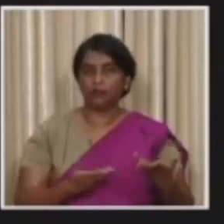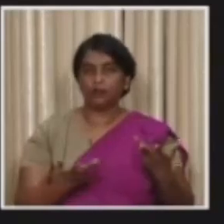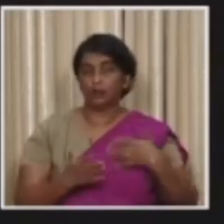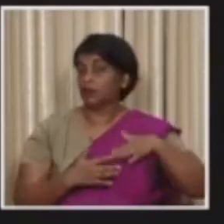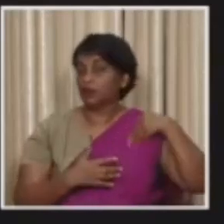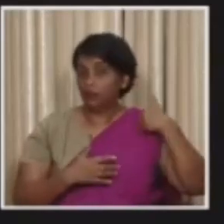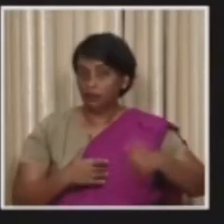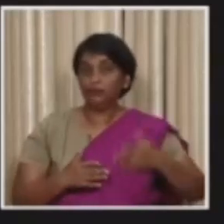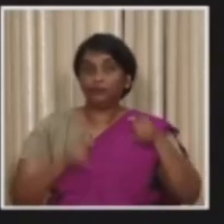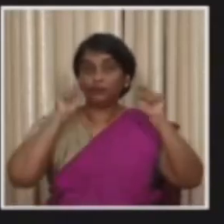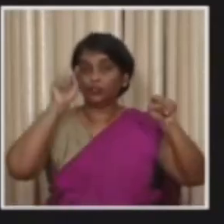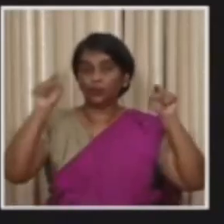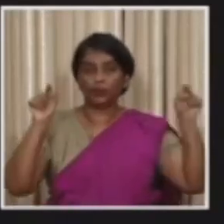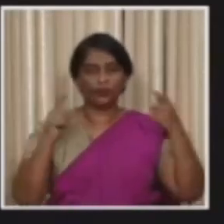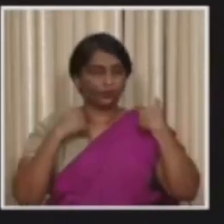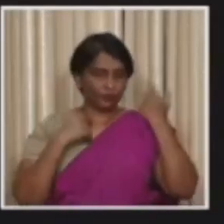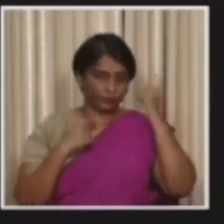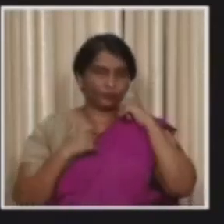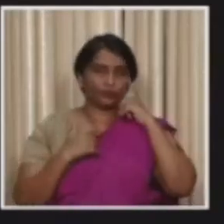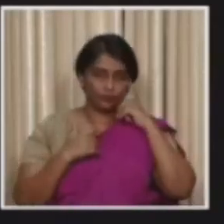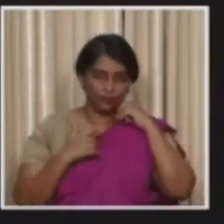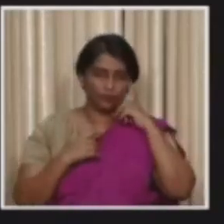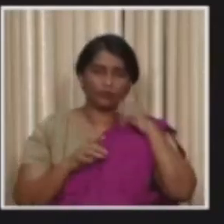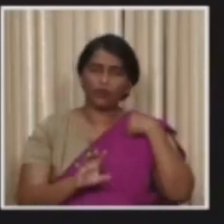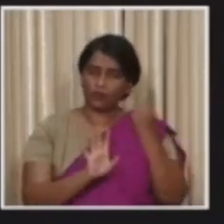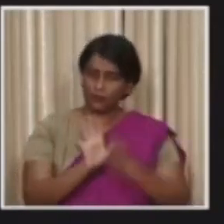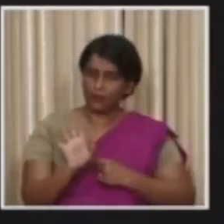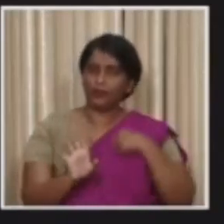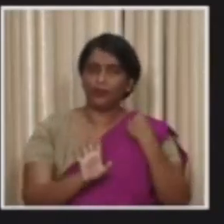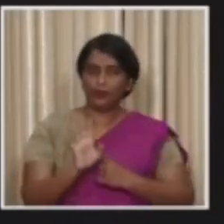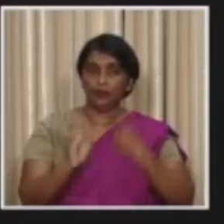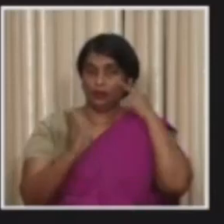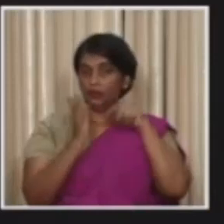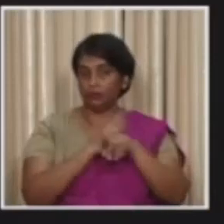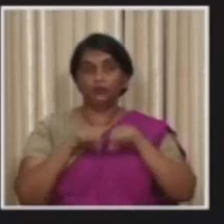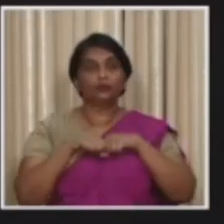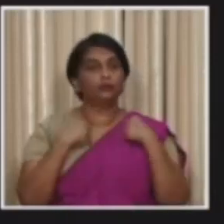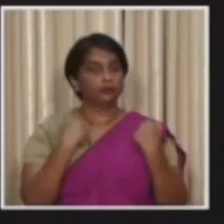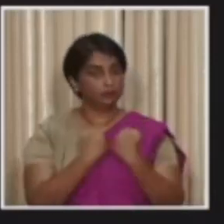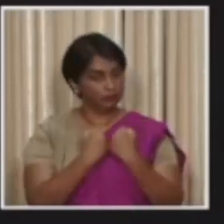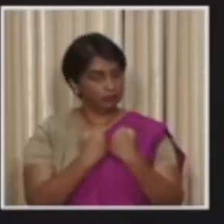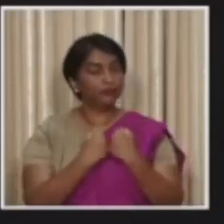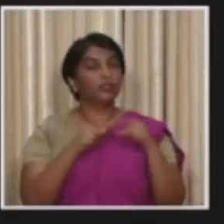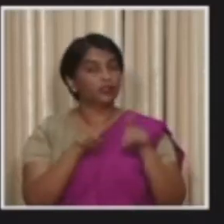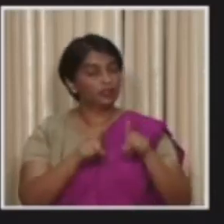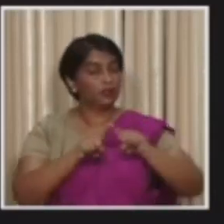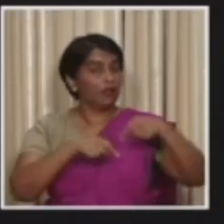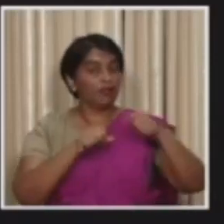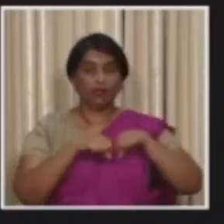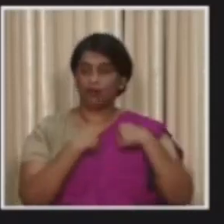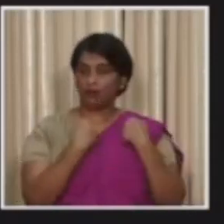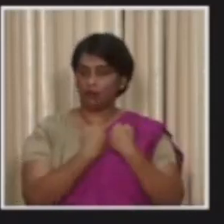ප්‍රධාන වශයෙන් තියෙන තැන් කොහෙද කියලා. හැම අවුරුද්දෙම ට්‍රාන්ස්පේරන්සි ඉන්ටර්නැෂනල් එකේ සහ අනෙකුත් ආයතනවල